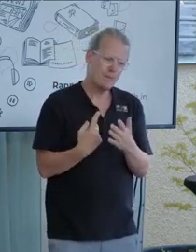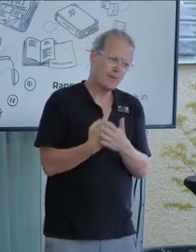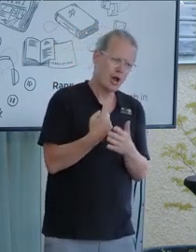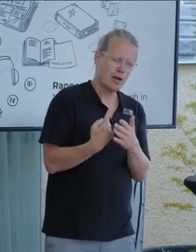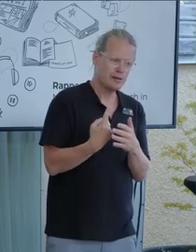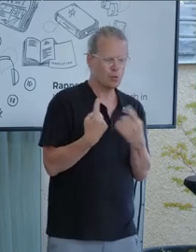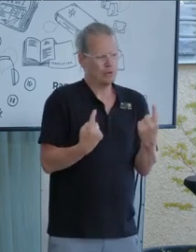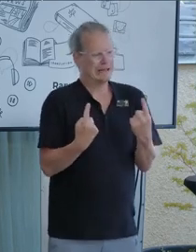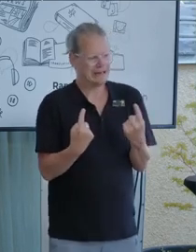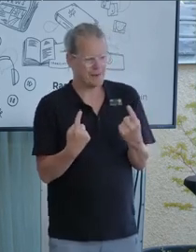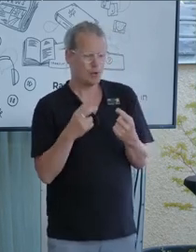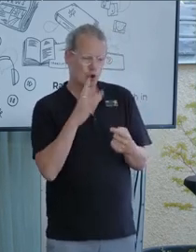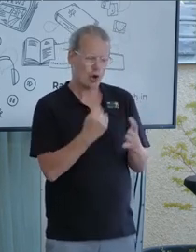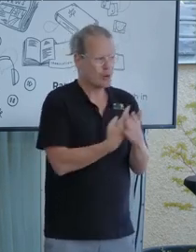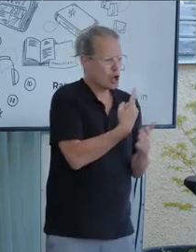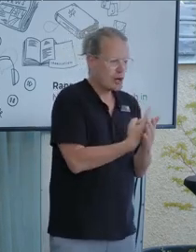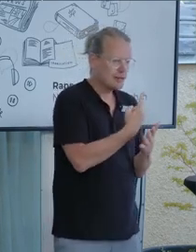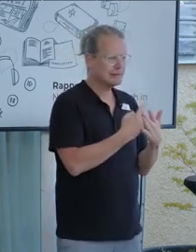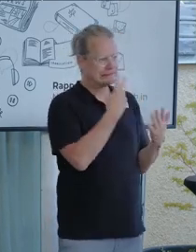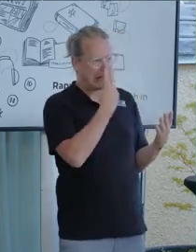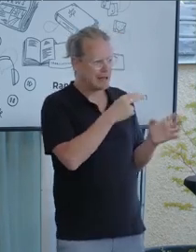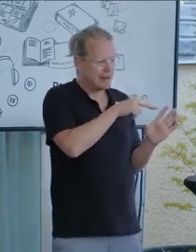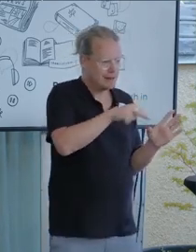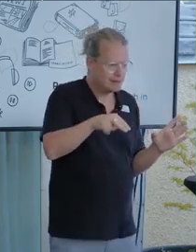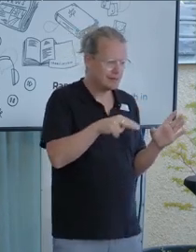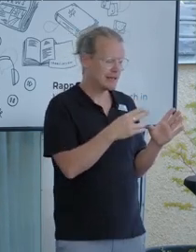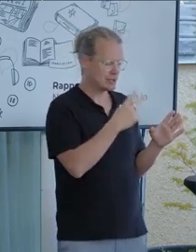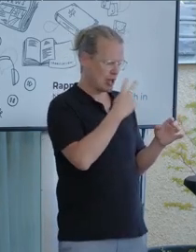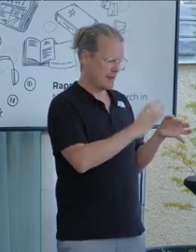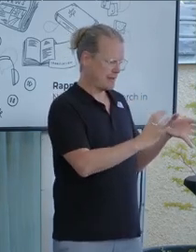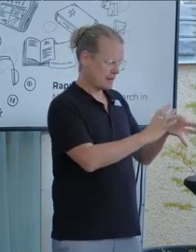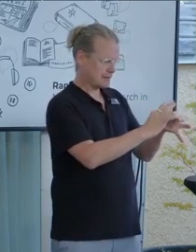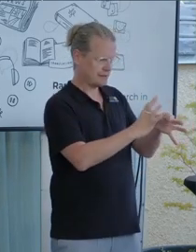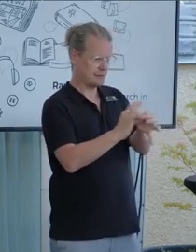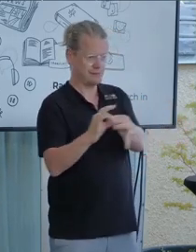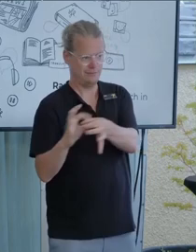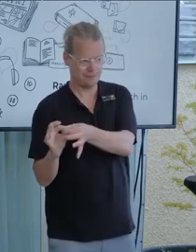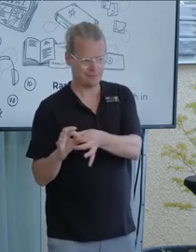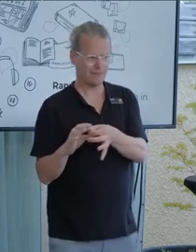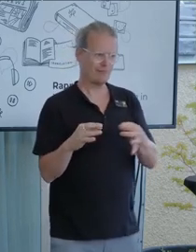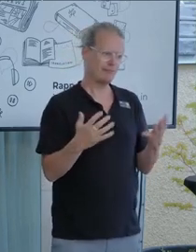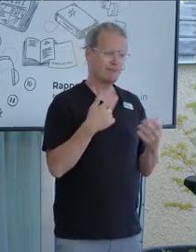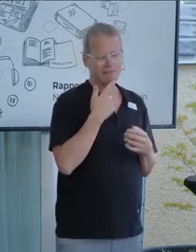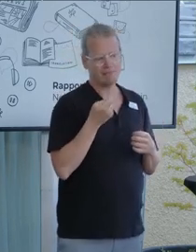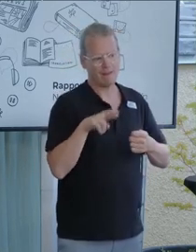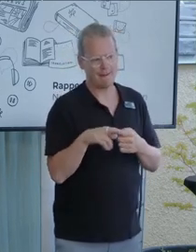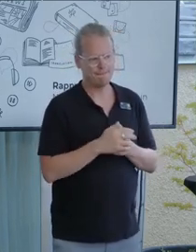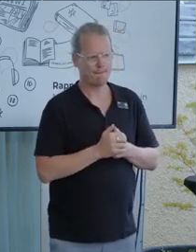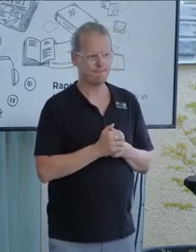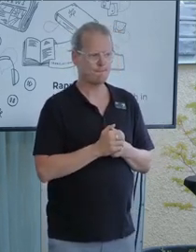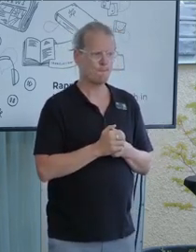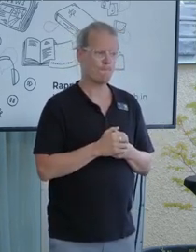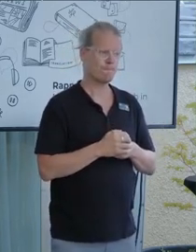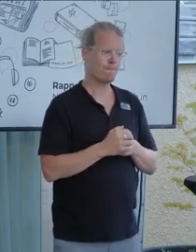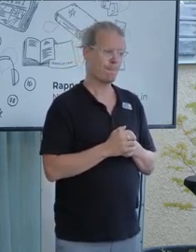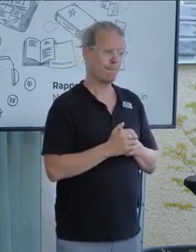faktiskt se nya korrelationer, se nya samband genom att exempelvis låta de här modellerna till